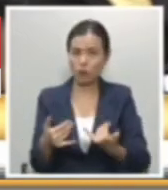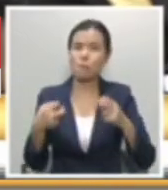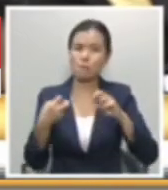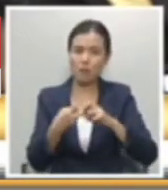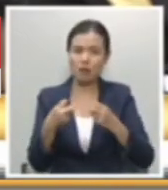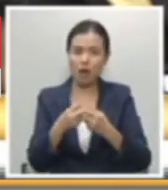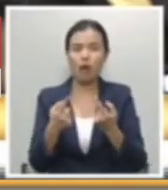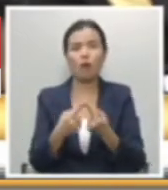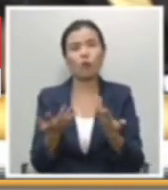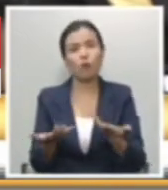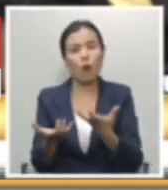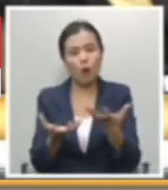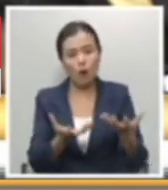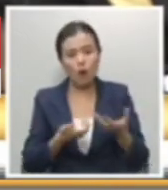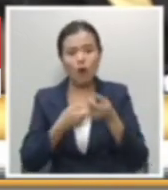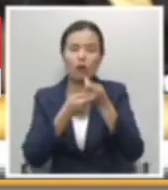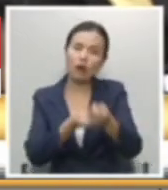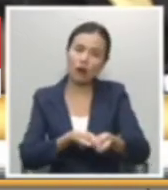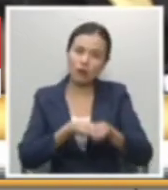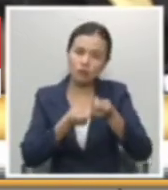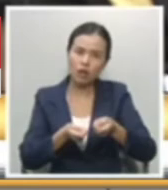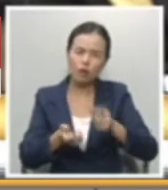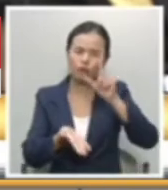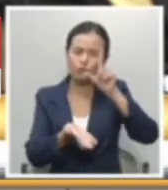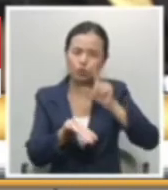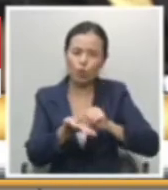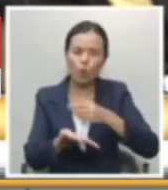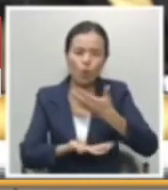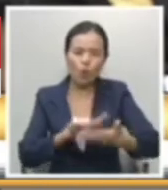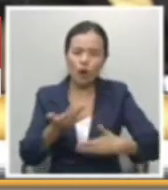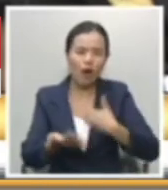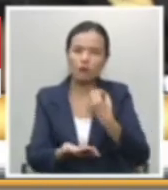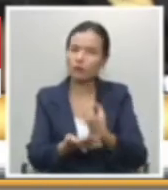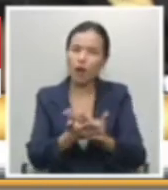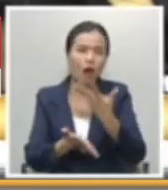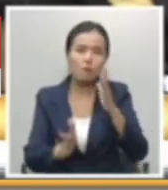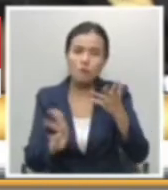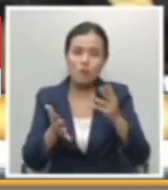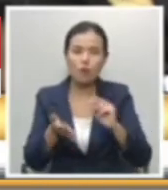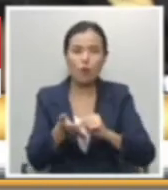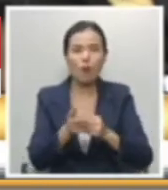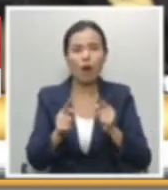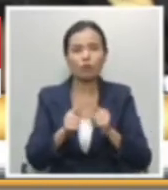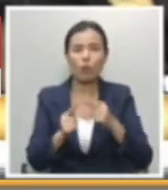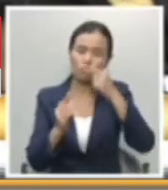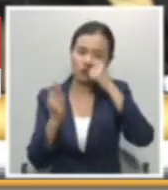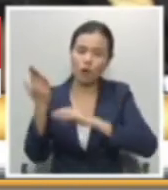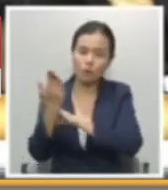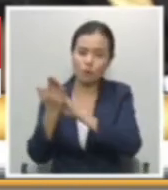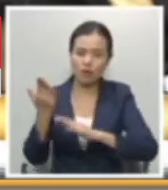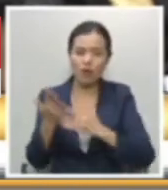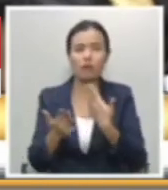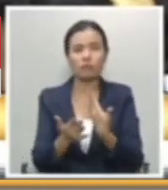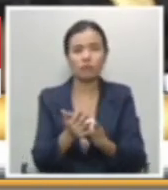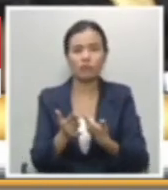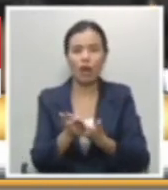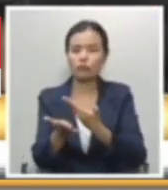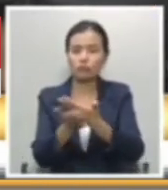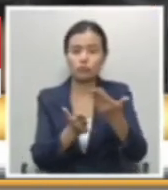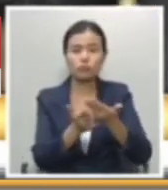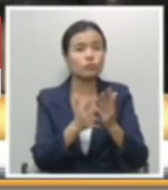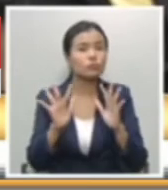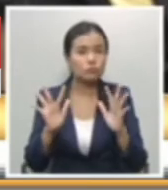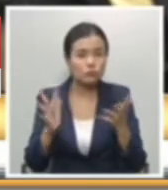ภาวะพืชผลการเกษตรตกต่ำมาโดยตลอดทำให้ประเทศชาติขาดกำลังซื้อและที่สำคัญ